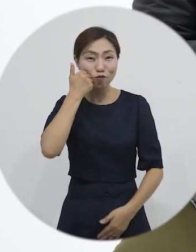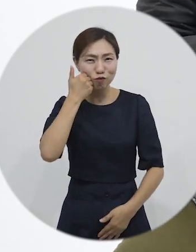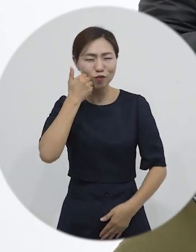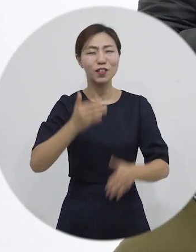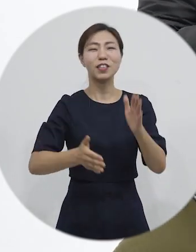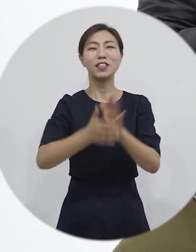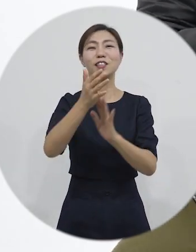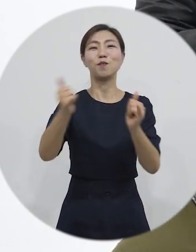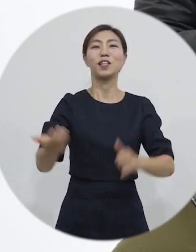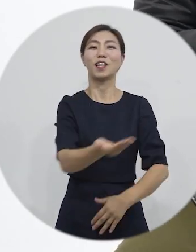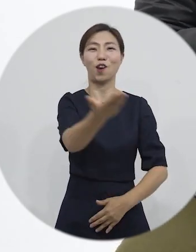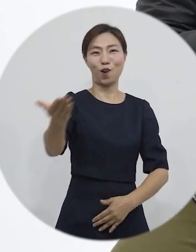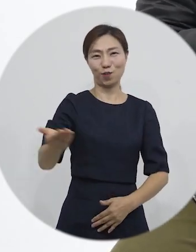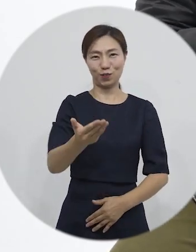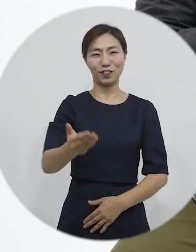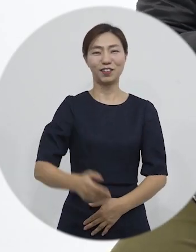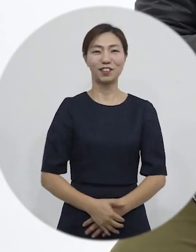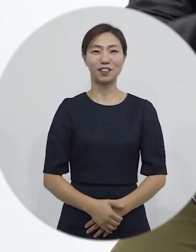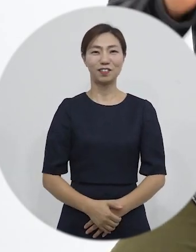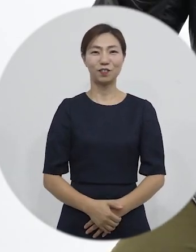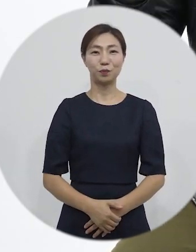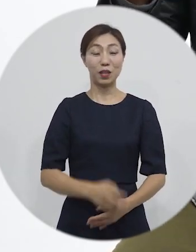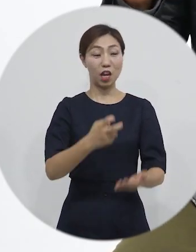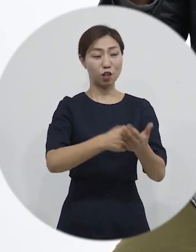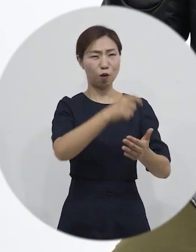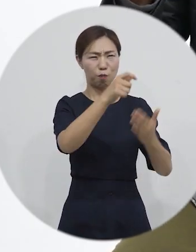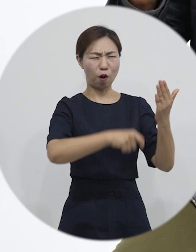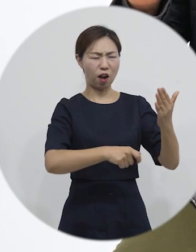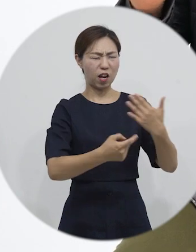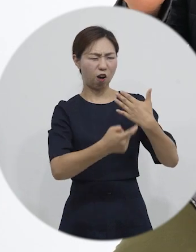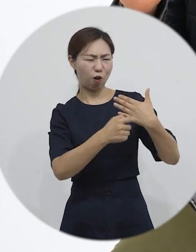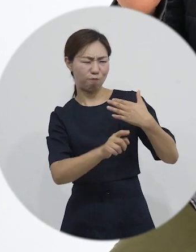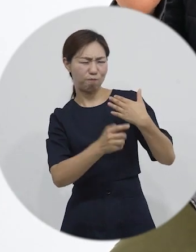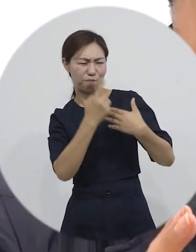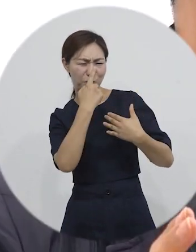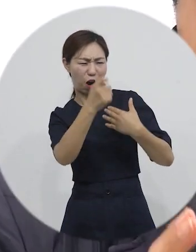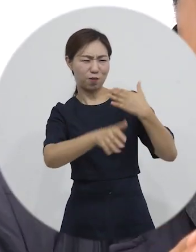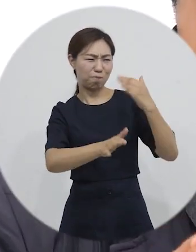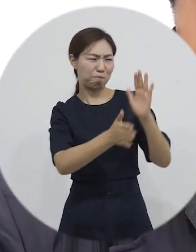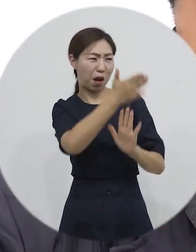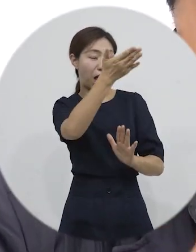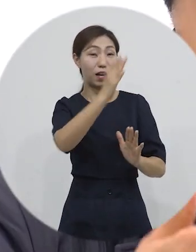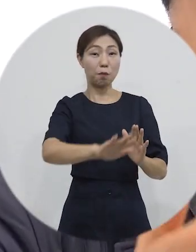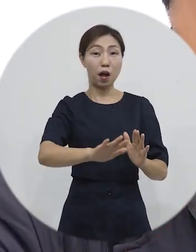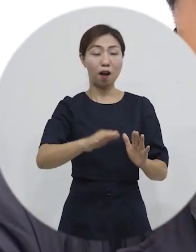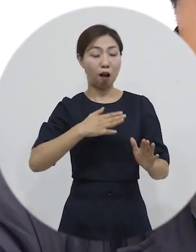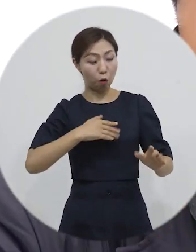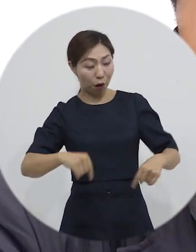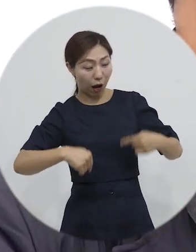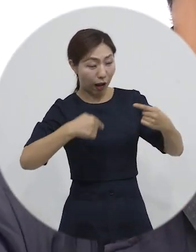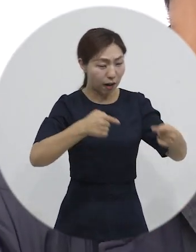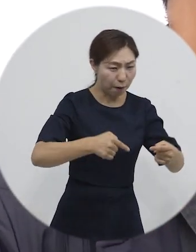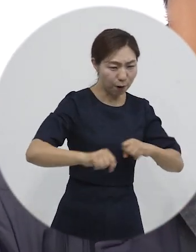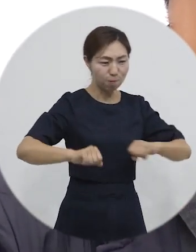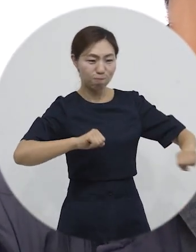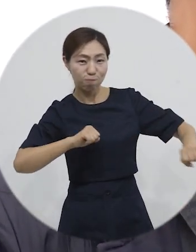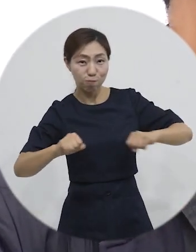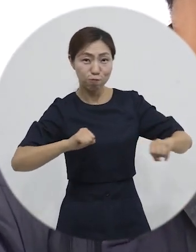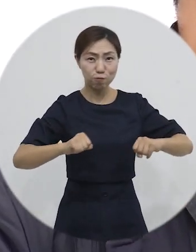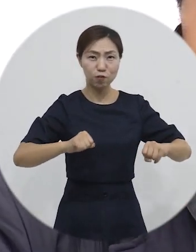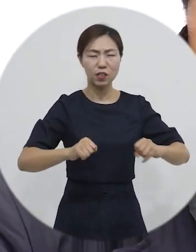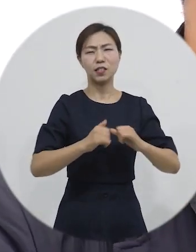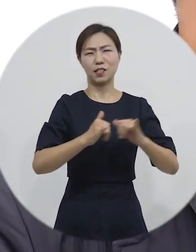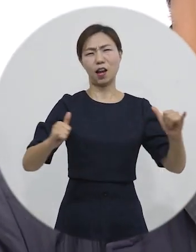그러니까 참여예산 제도는요, 아무리 제도가 삐까번쩍해도 사실은 그것을 참여하고 그것을